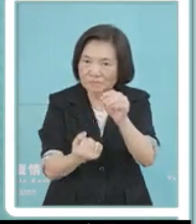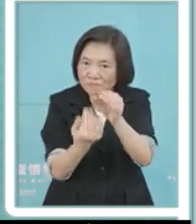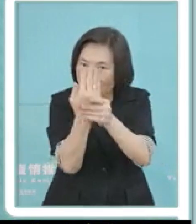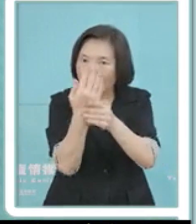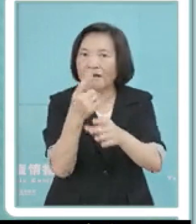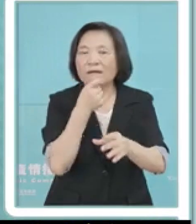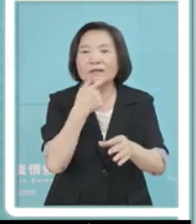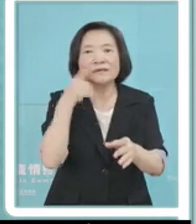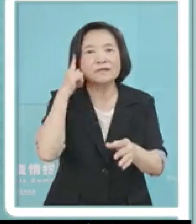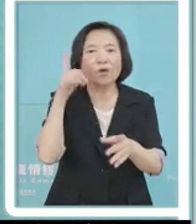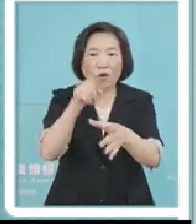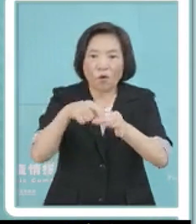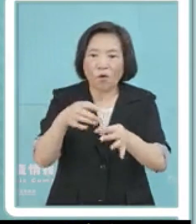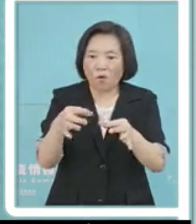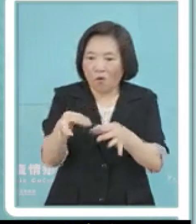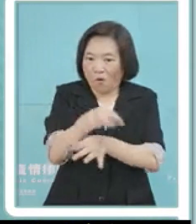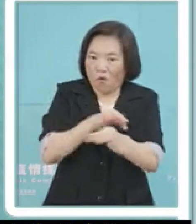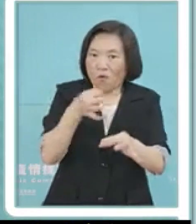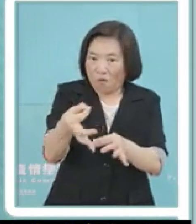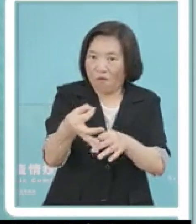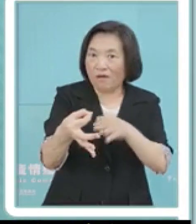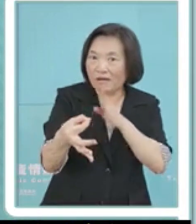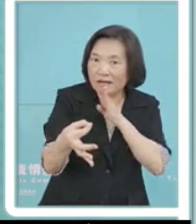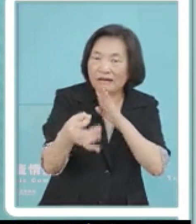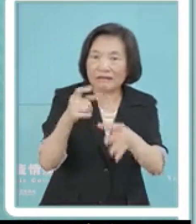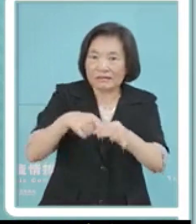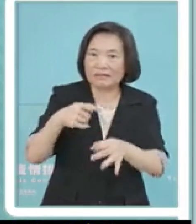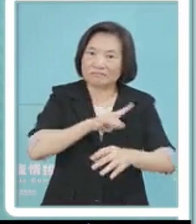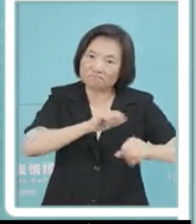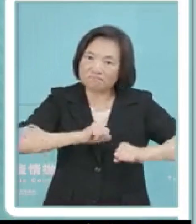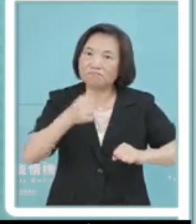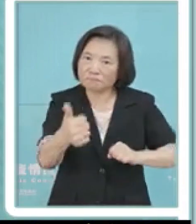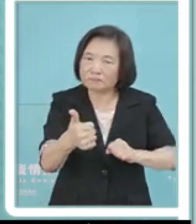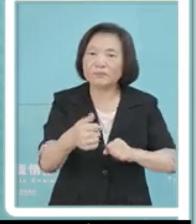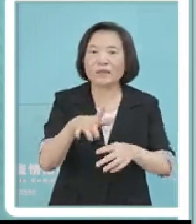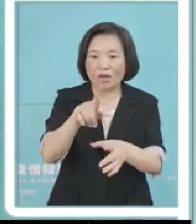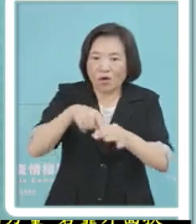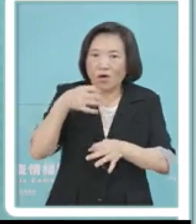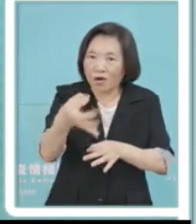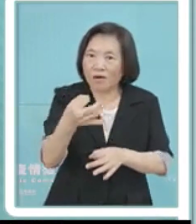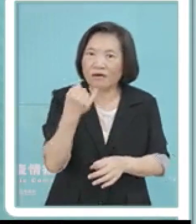勃发展，还是要让它能够变成一个真正可以自给自足的产业，这才是重点呢。